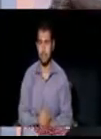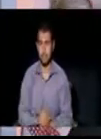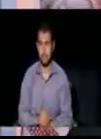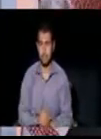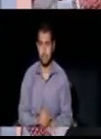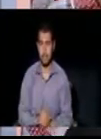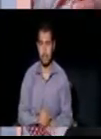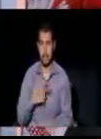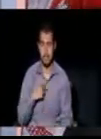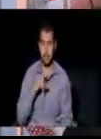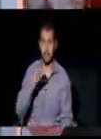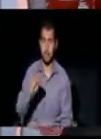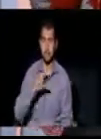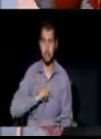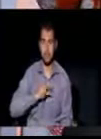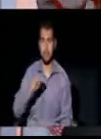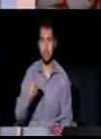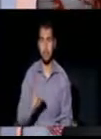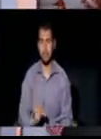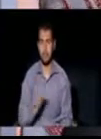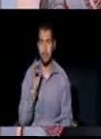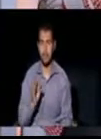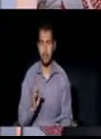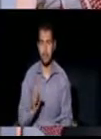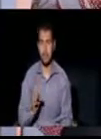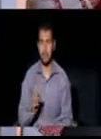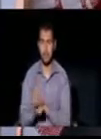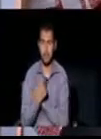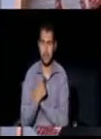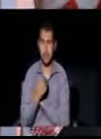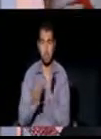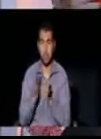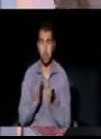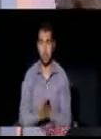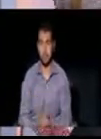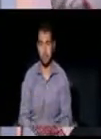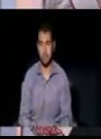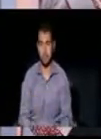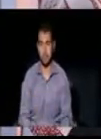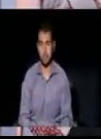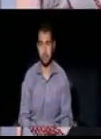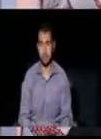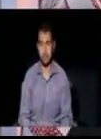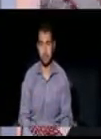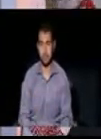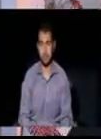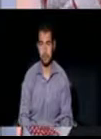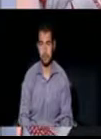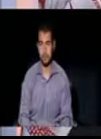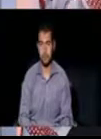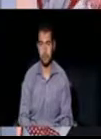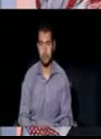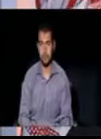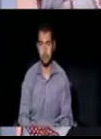زيهم وبنتعلم زيهم برضو، بس هنا بيستغربوا مننا. لو هم عندهم